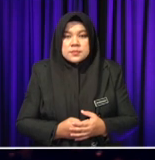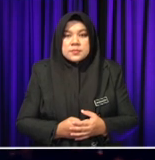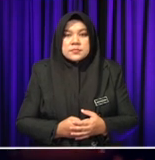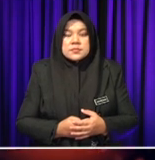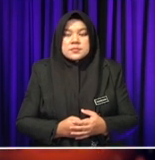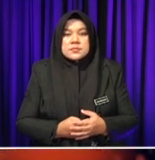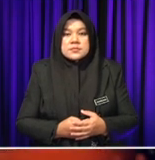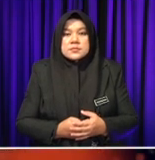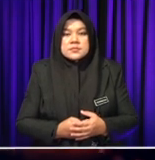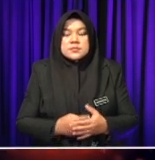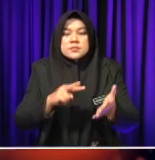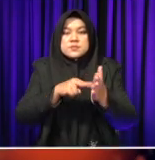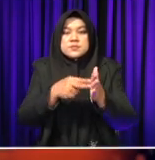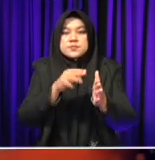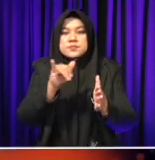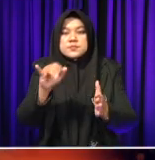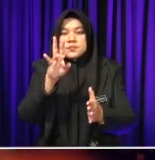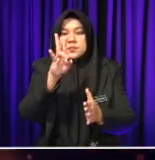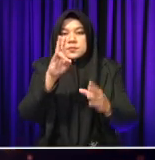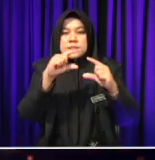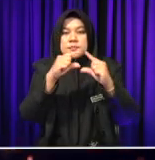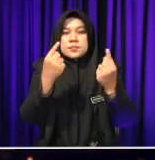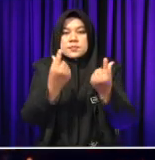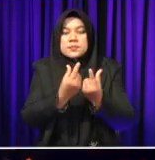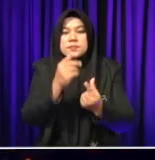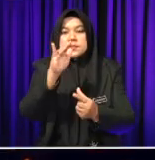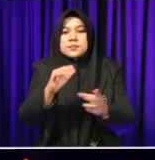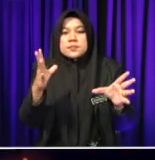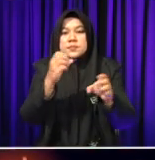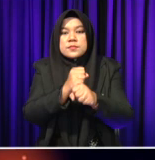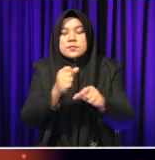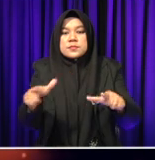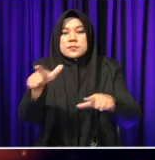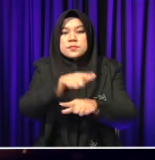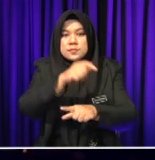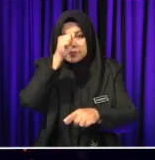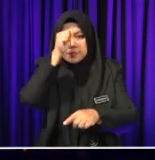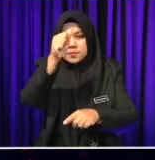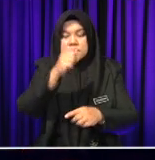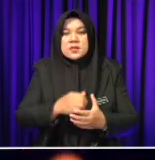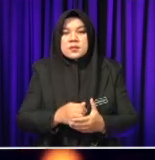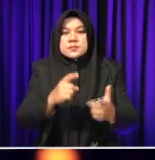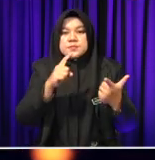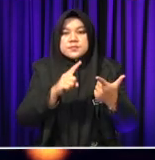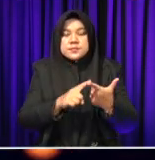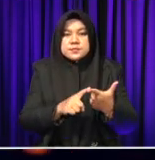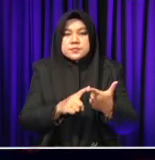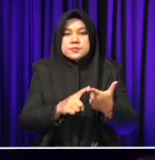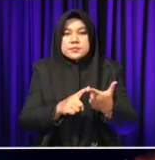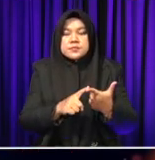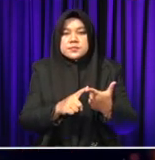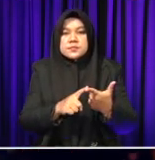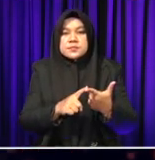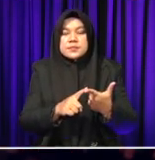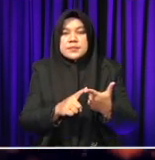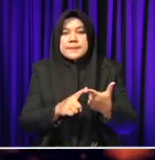yuzumahiil maksud dia Tujuh golongan yang mendapat naungan Allah subhanahuala Baiklah yang kedua